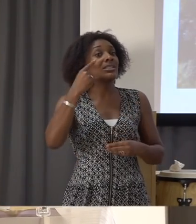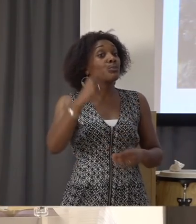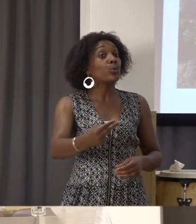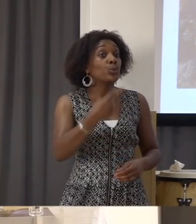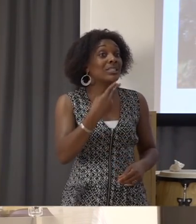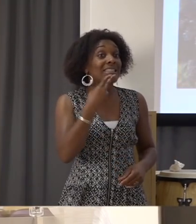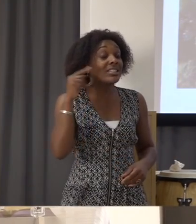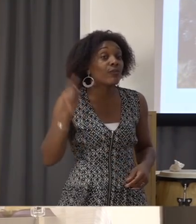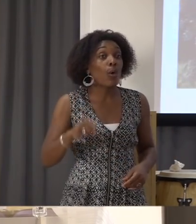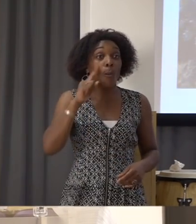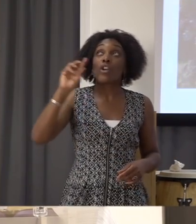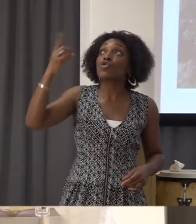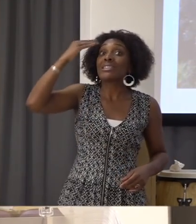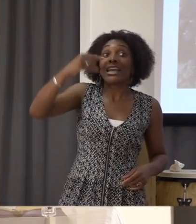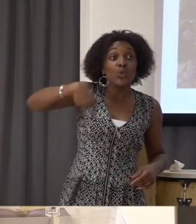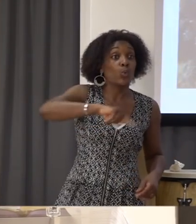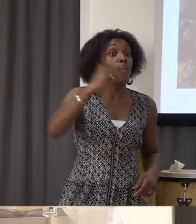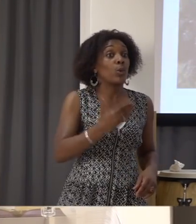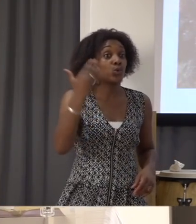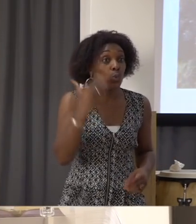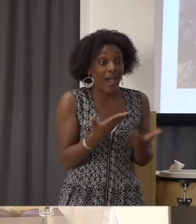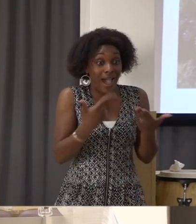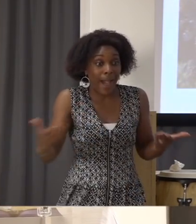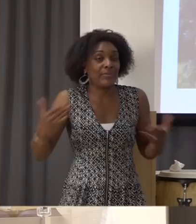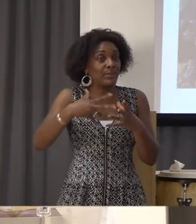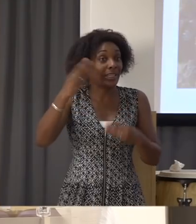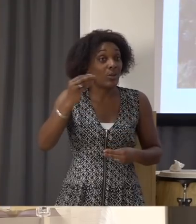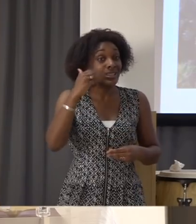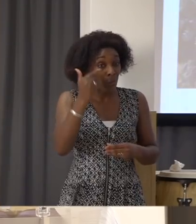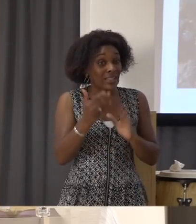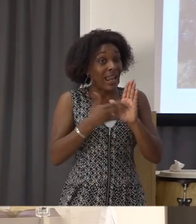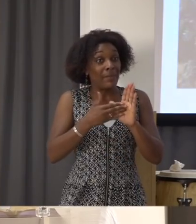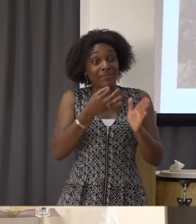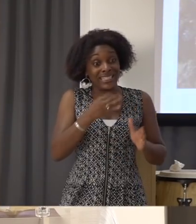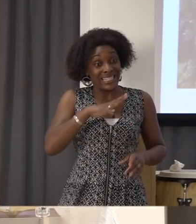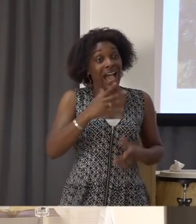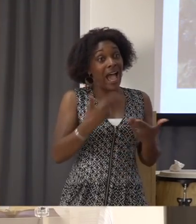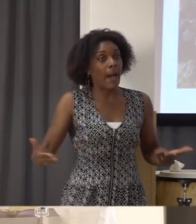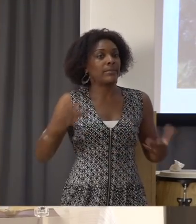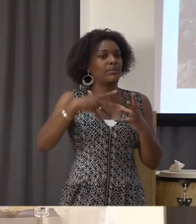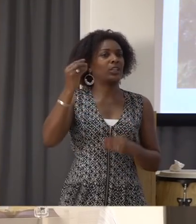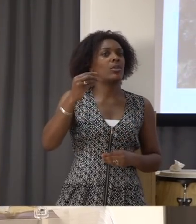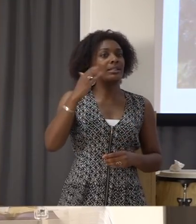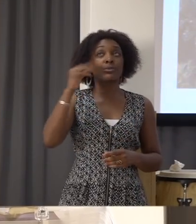que Dieu sait que nous en avons besoin et c'est pourquoi il nous les équipe, il nous les donne.